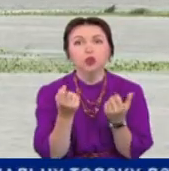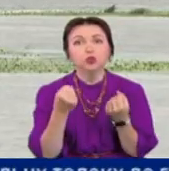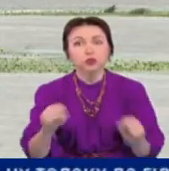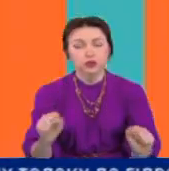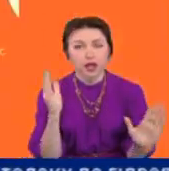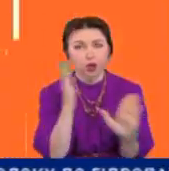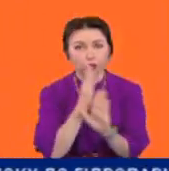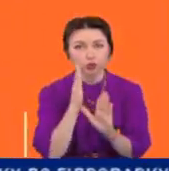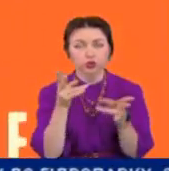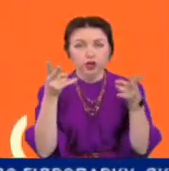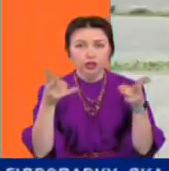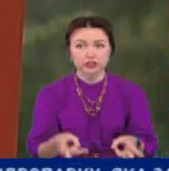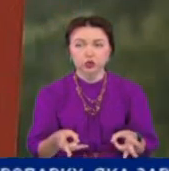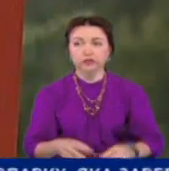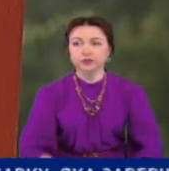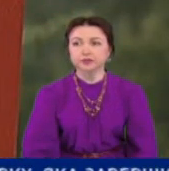екологічної катастрофи?